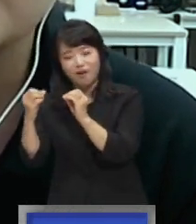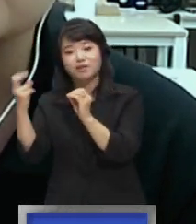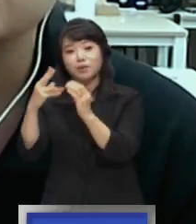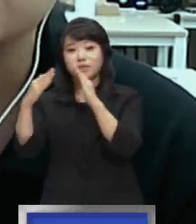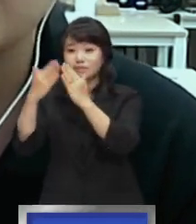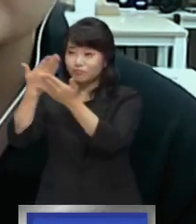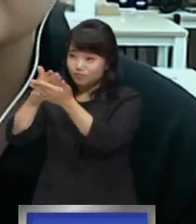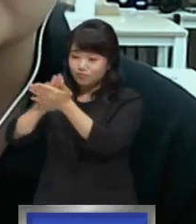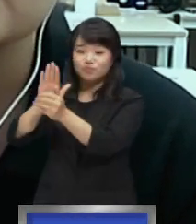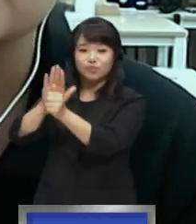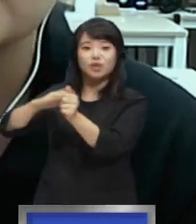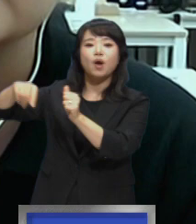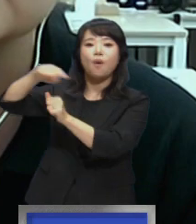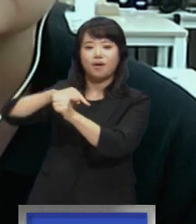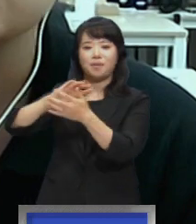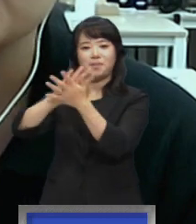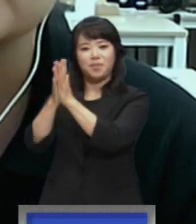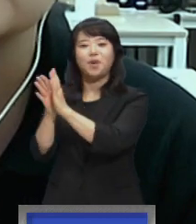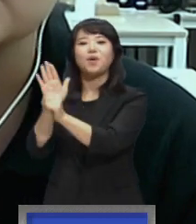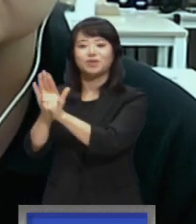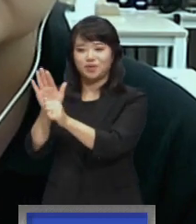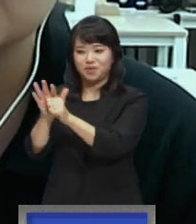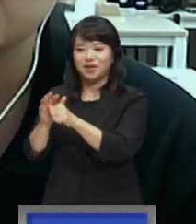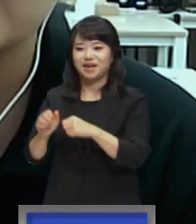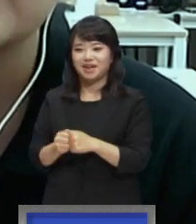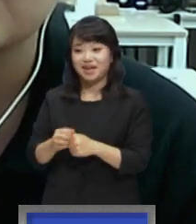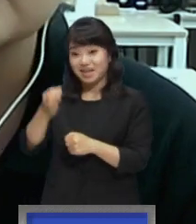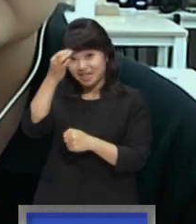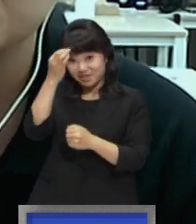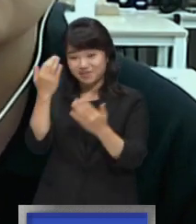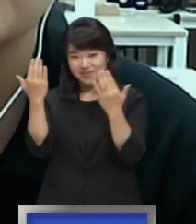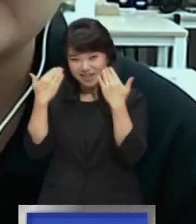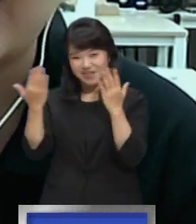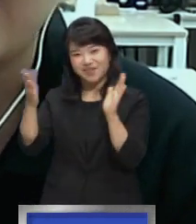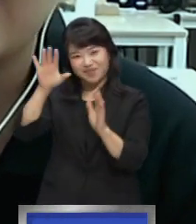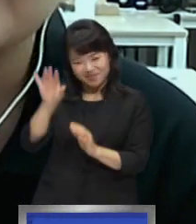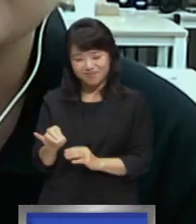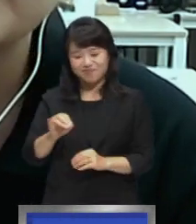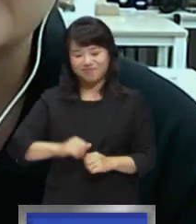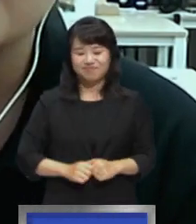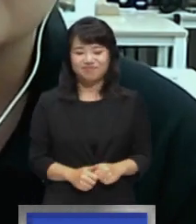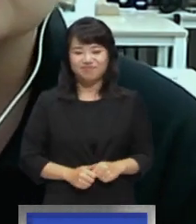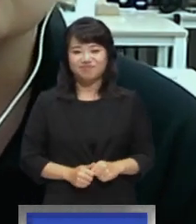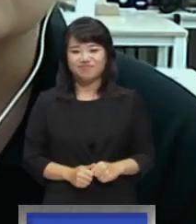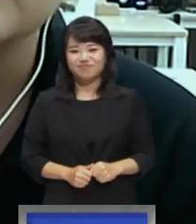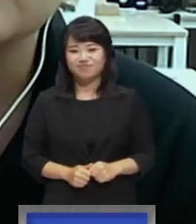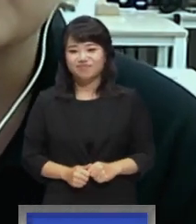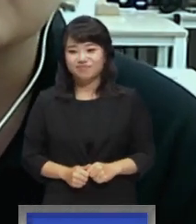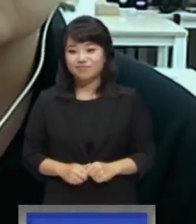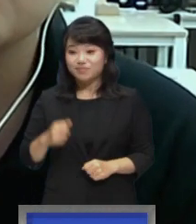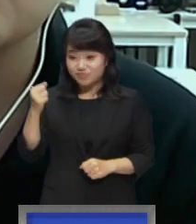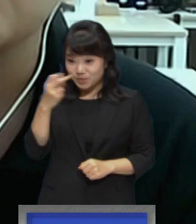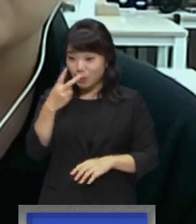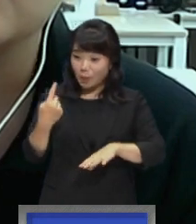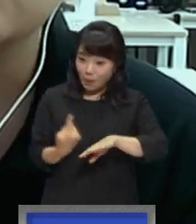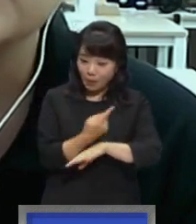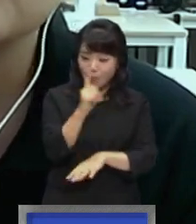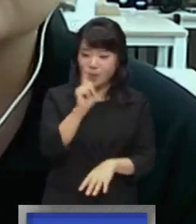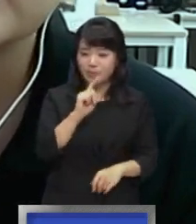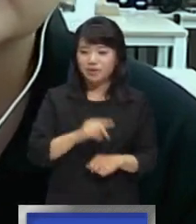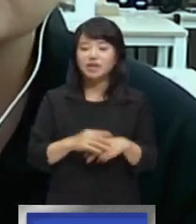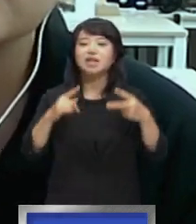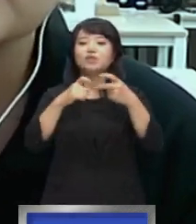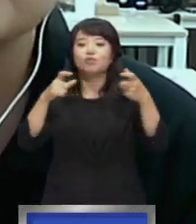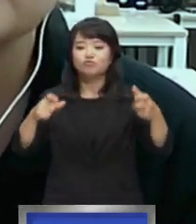지역사회 주거환경 개선을 하는 주민기술학교가 될 것이라고 합니다. 또 이외에도